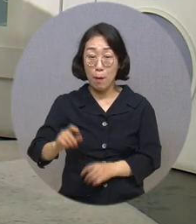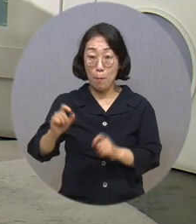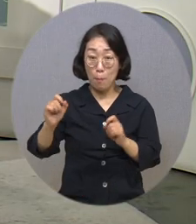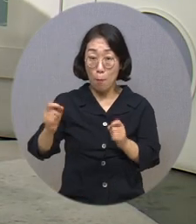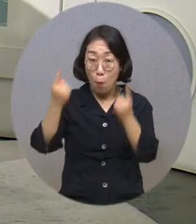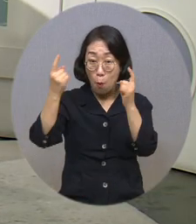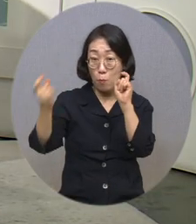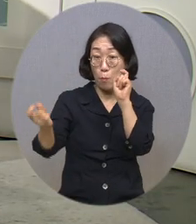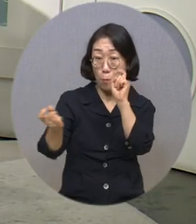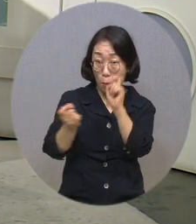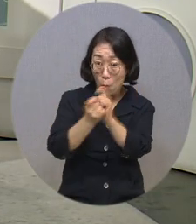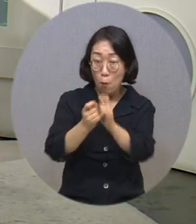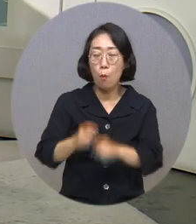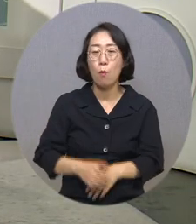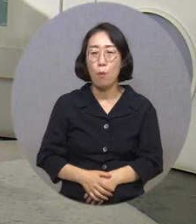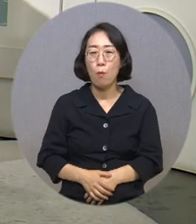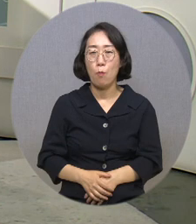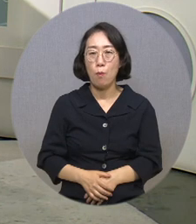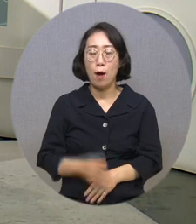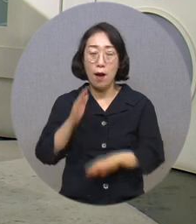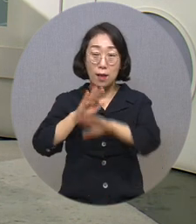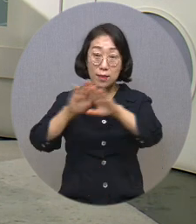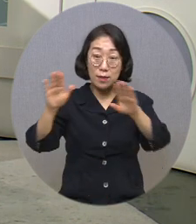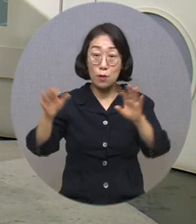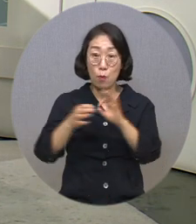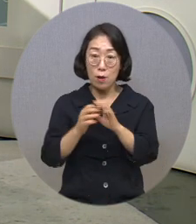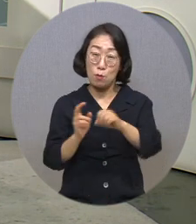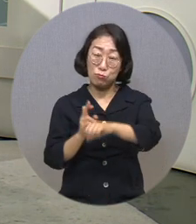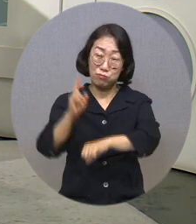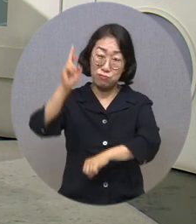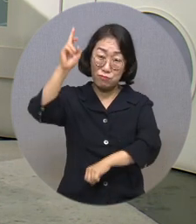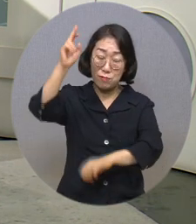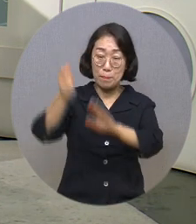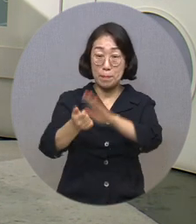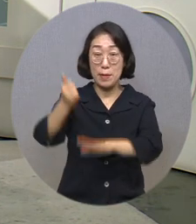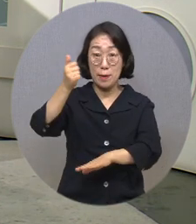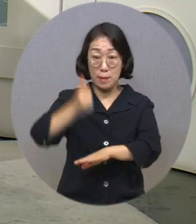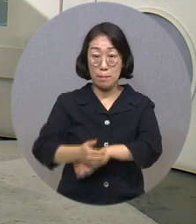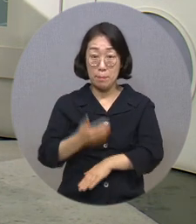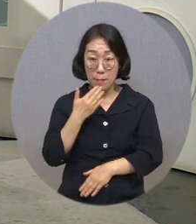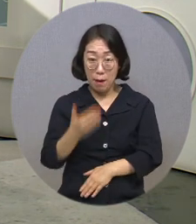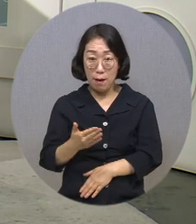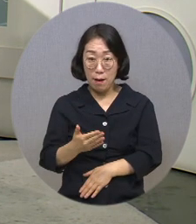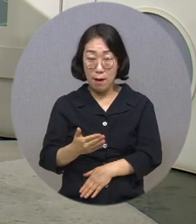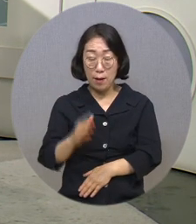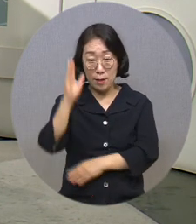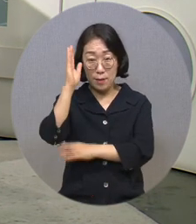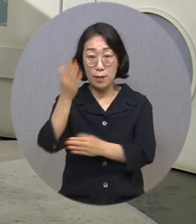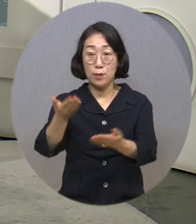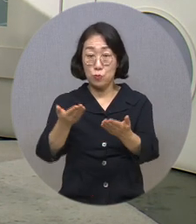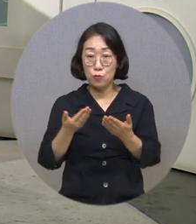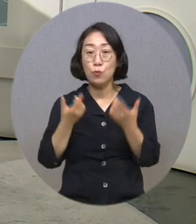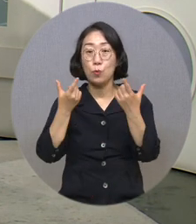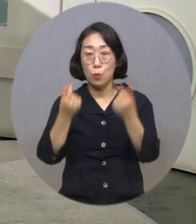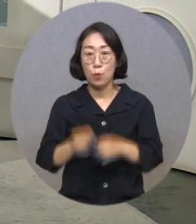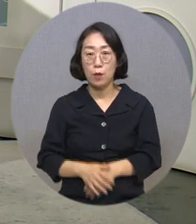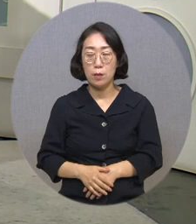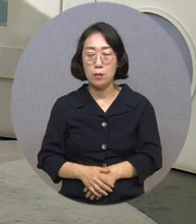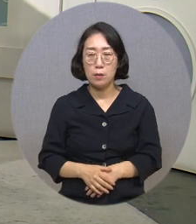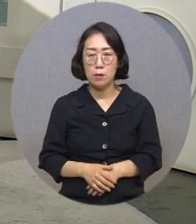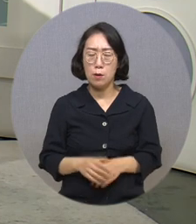항공우주국도 생기고 여러 생기니까 아까 이제 서두에 우리 선생님 잘 좋은 말씀 많이 해주셨지만은 그